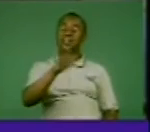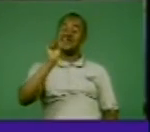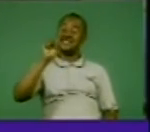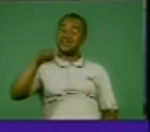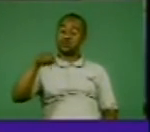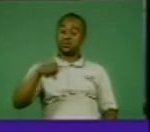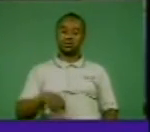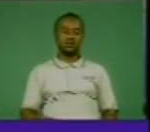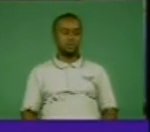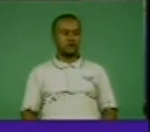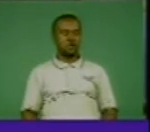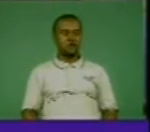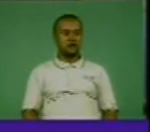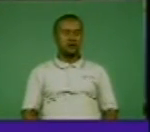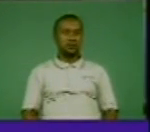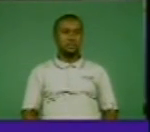zilikuwa